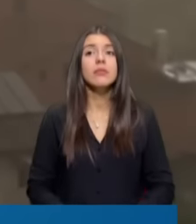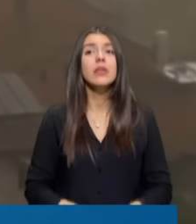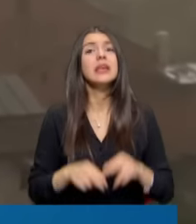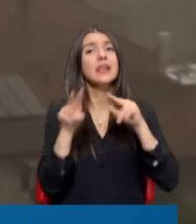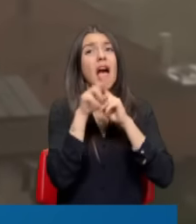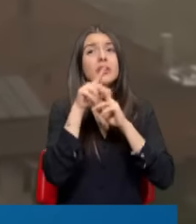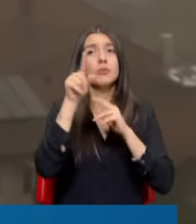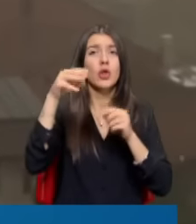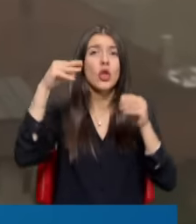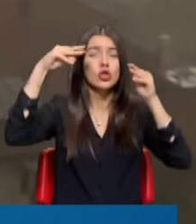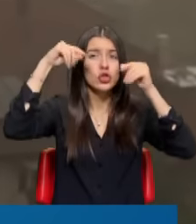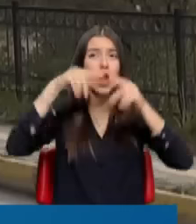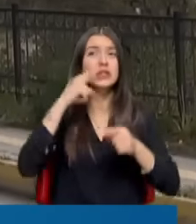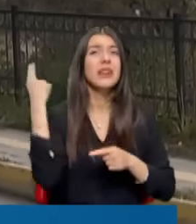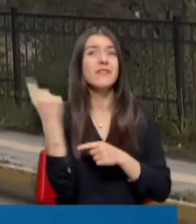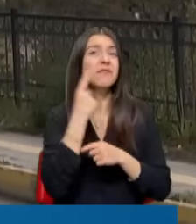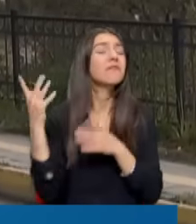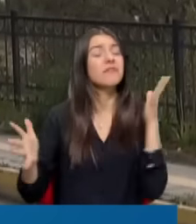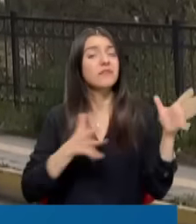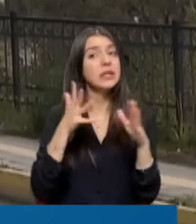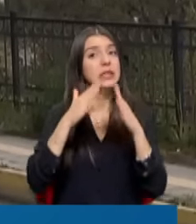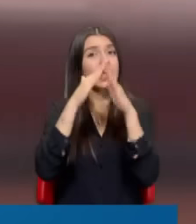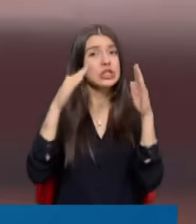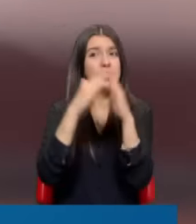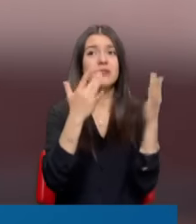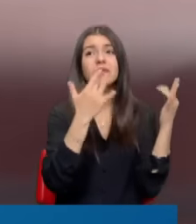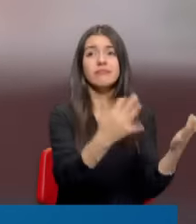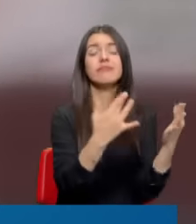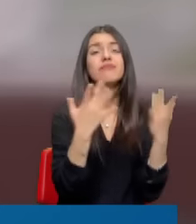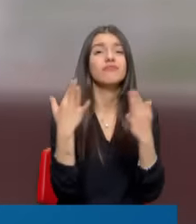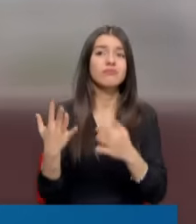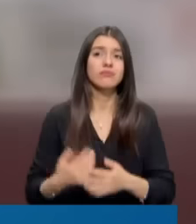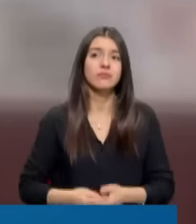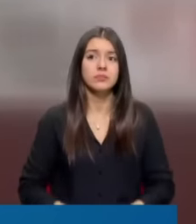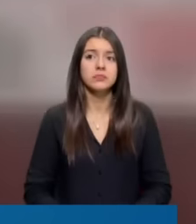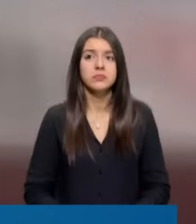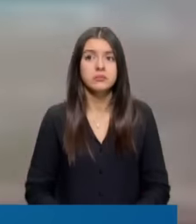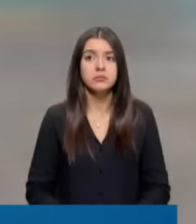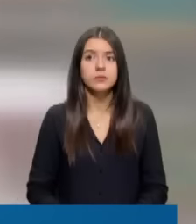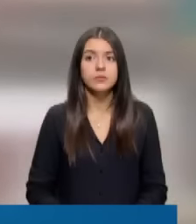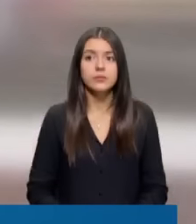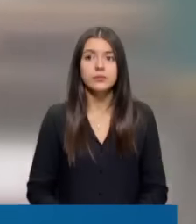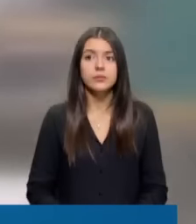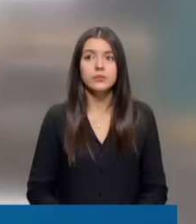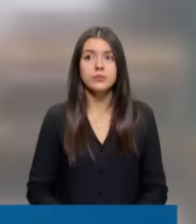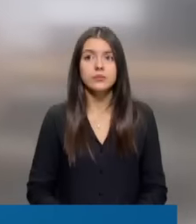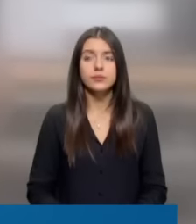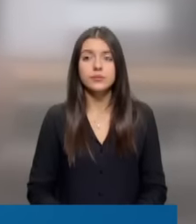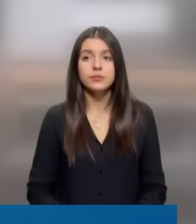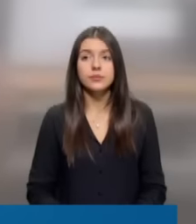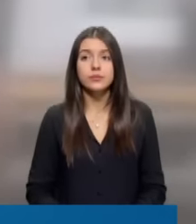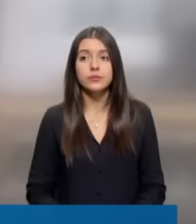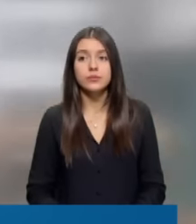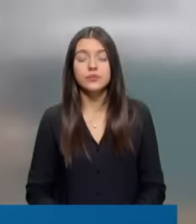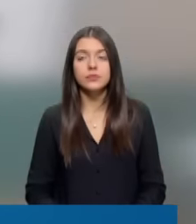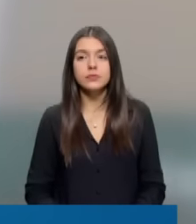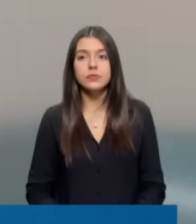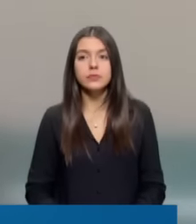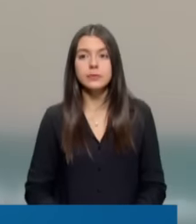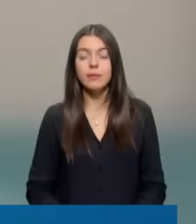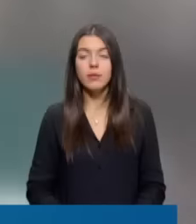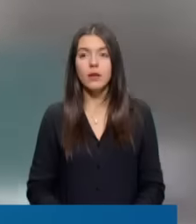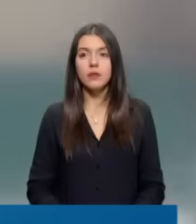Kastamonu'da tozu dumana katan fırtına çatıları yerle bir etti. Şu büyük binanın çatısına baksana. Nasıl iniyor aşağıya? Aynen.